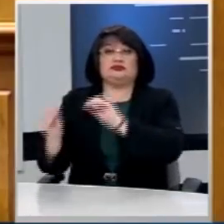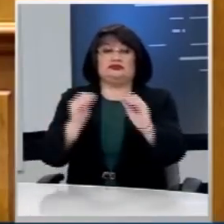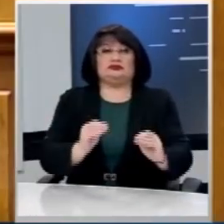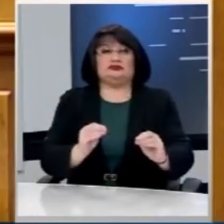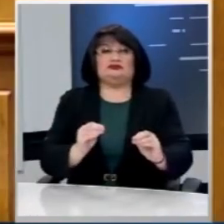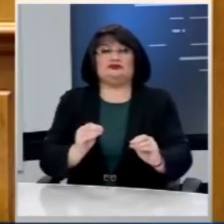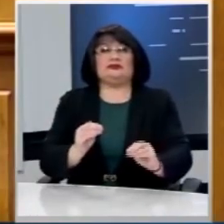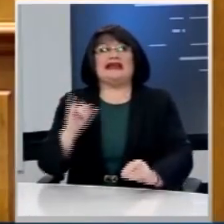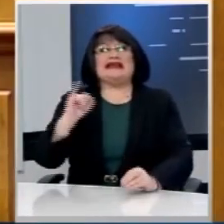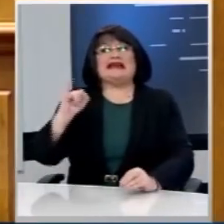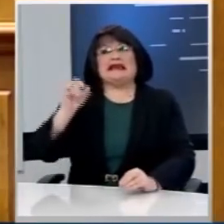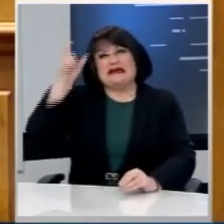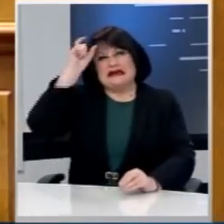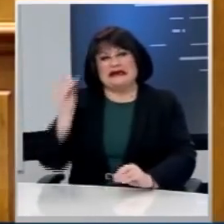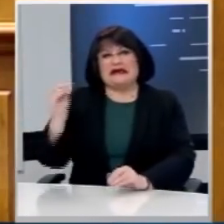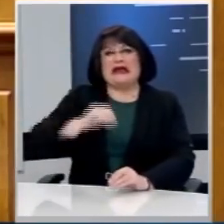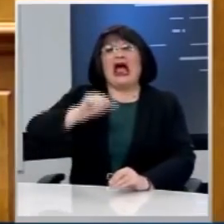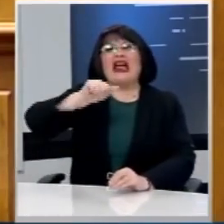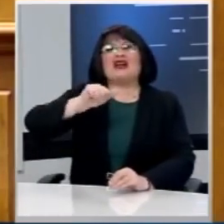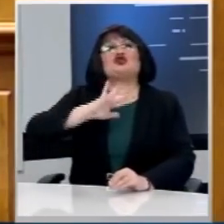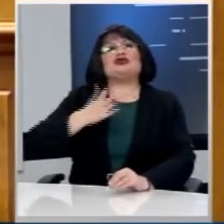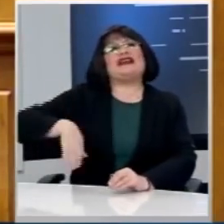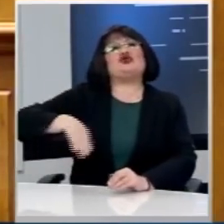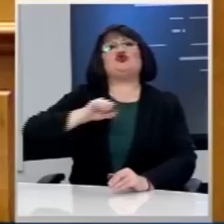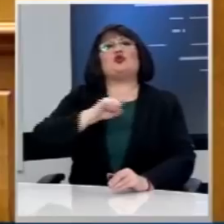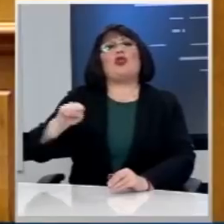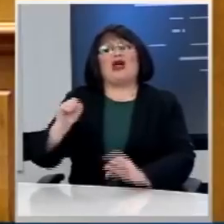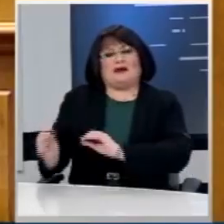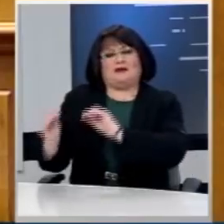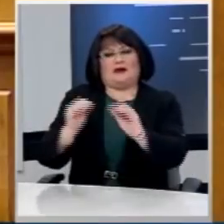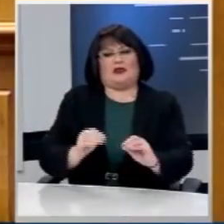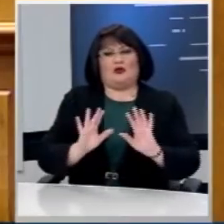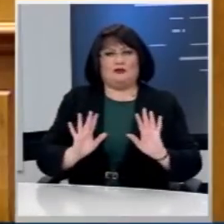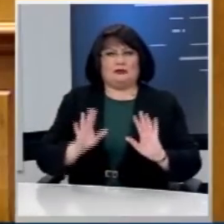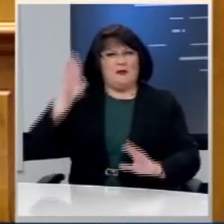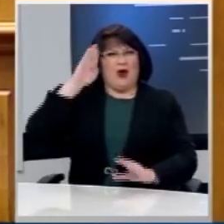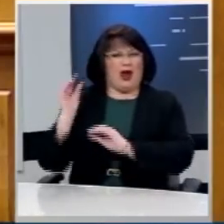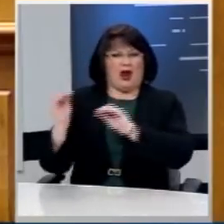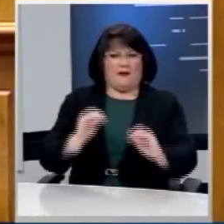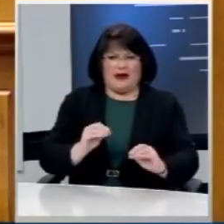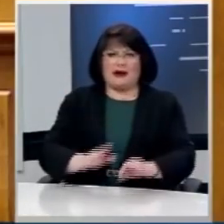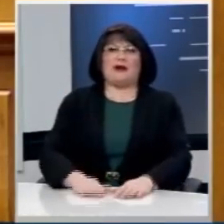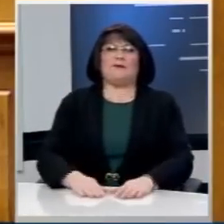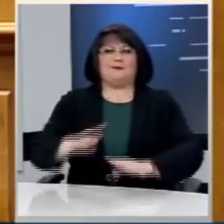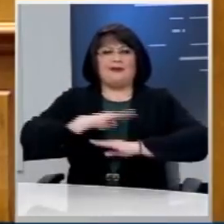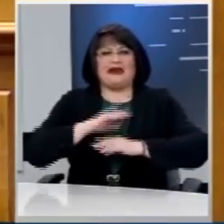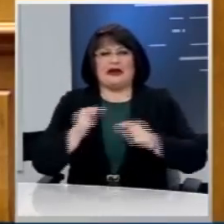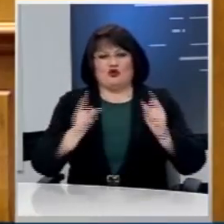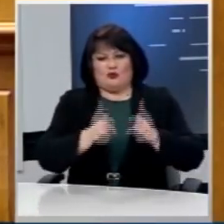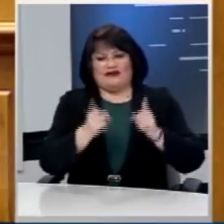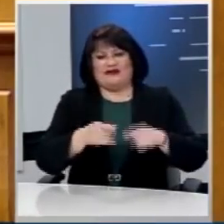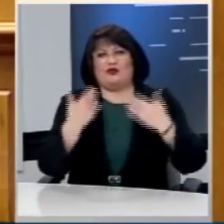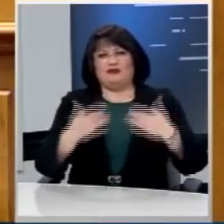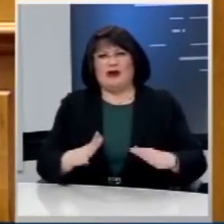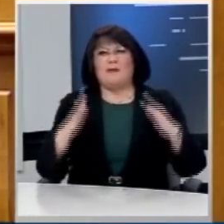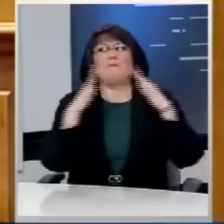βάση του Ιντσιρλίκ στον Άραξο ή στη Σούδα. Δυστυχώς, ούτε η στήριξη των αποφάσεων του ΝΑΤΟ, δηλαδή